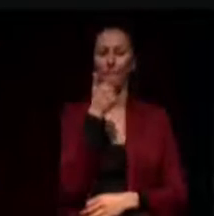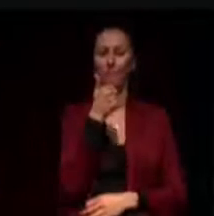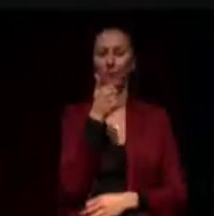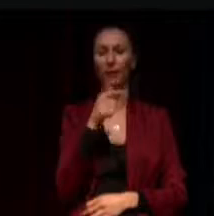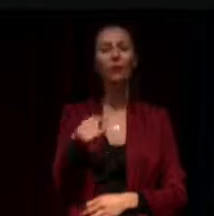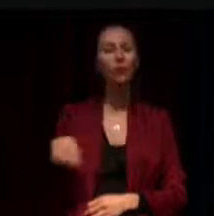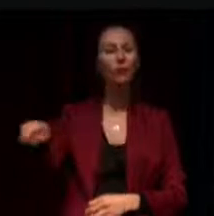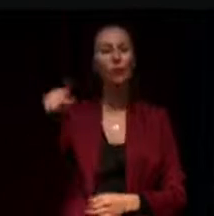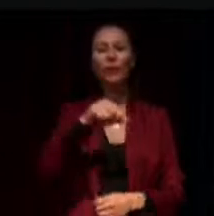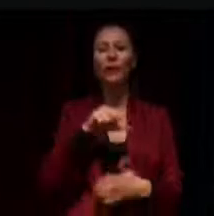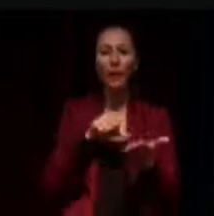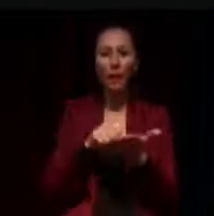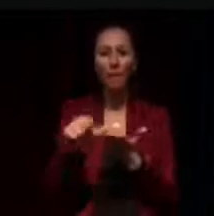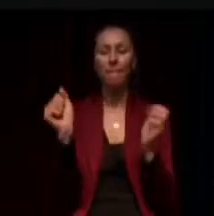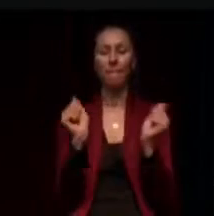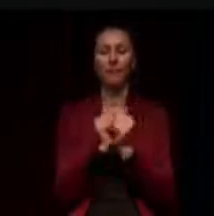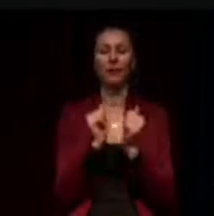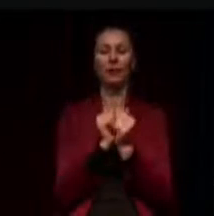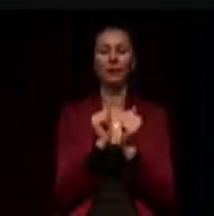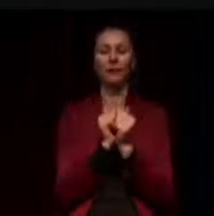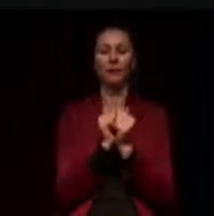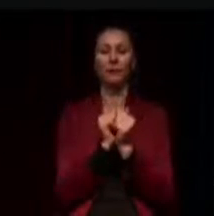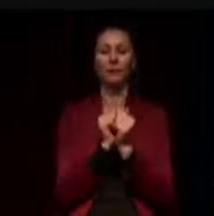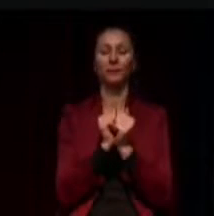Bunları hep birlikte